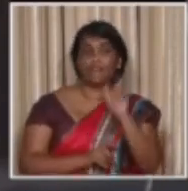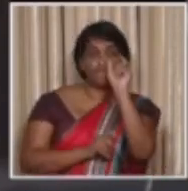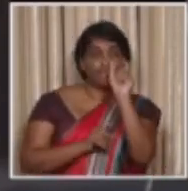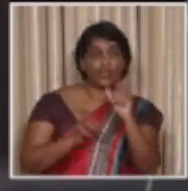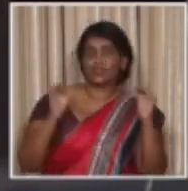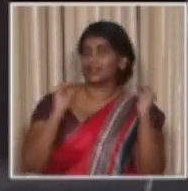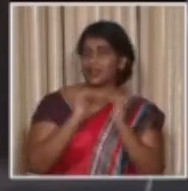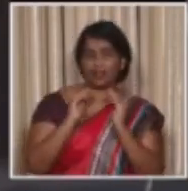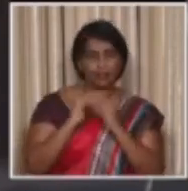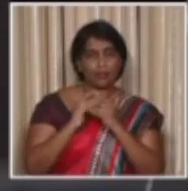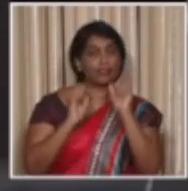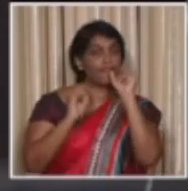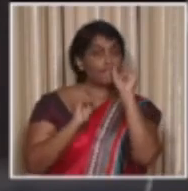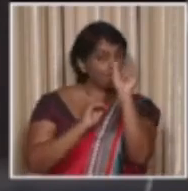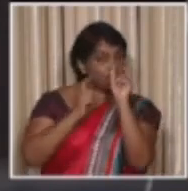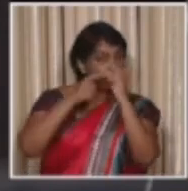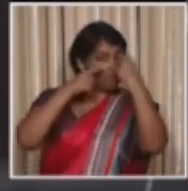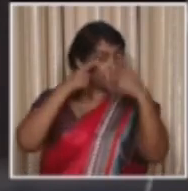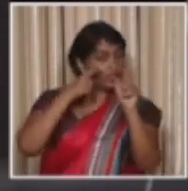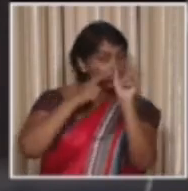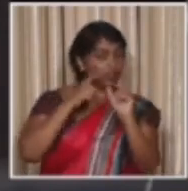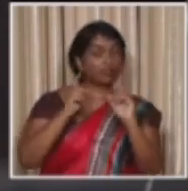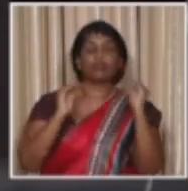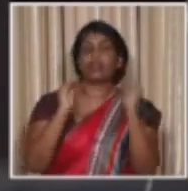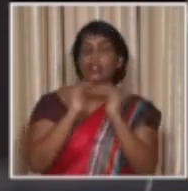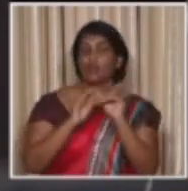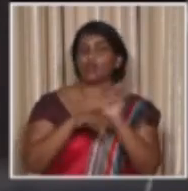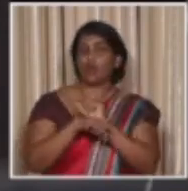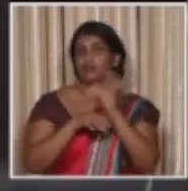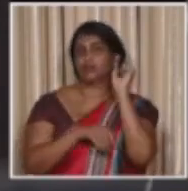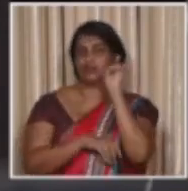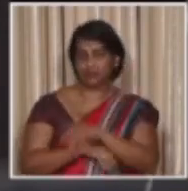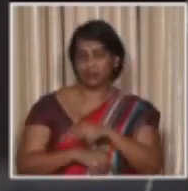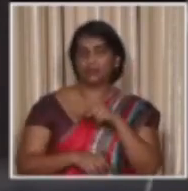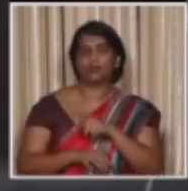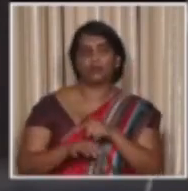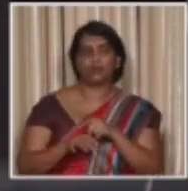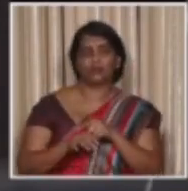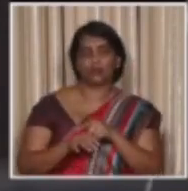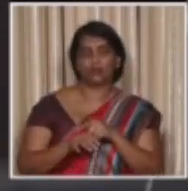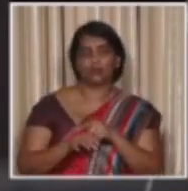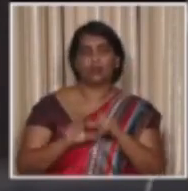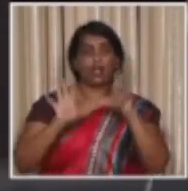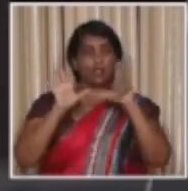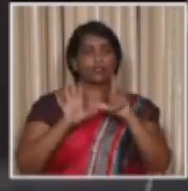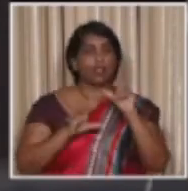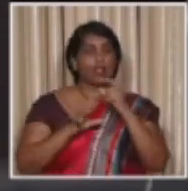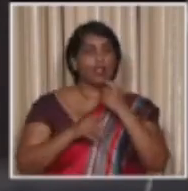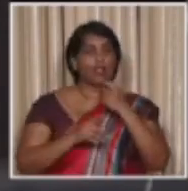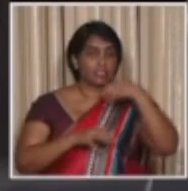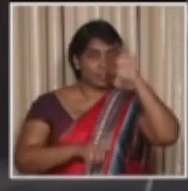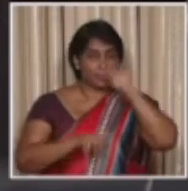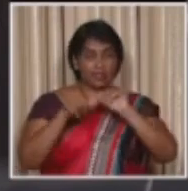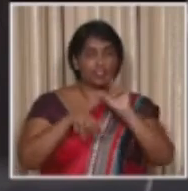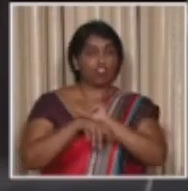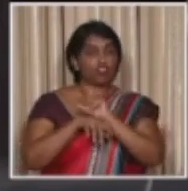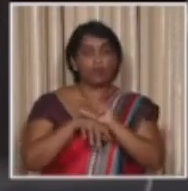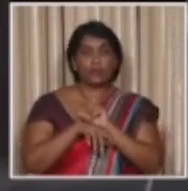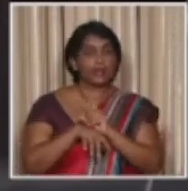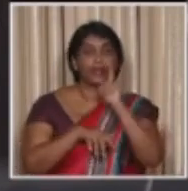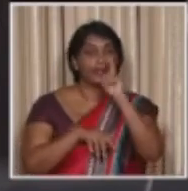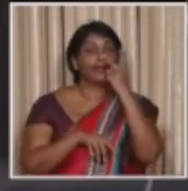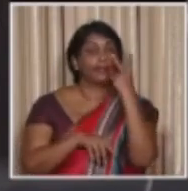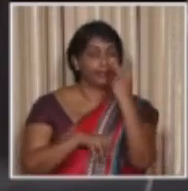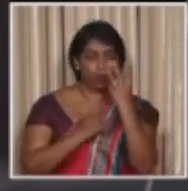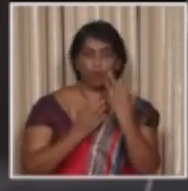නැහැ විෂයානුබද්ධ ආර කොමසාරිස් පත් කරන්න ඒ හින්දා මේ හත්වෙනි ආයුර්ද කොමසාරිස්වරයා ඒ එක්කෙනෙක් නෙමෙයි